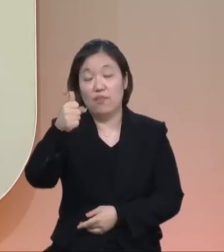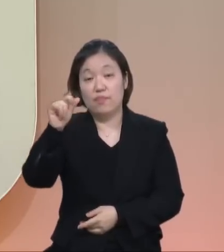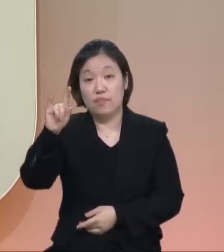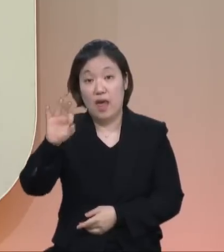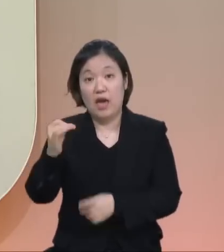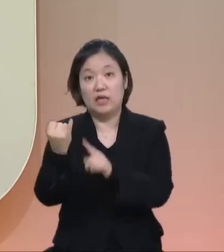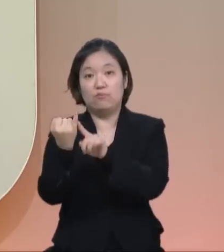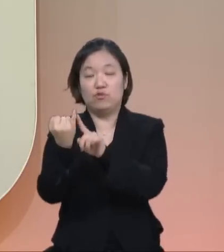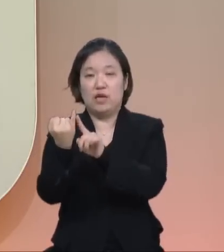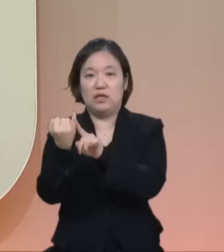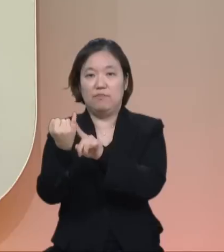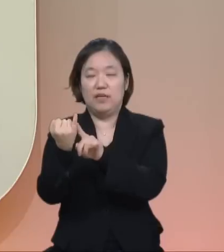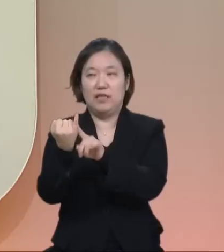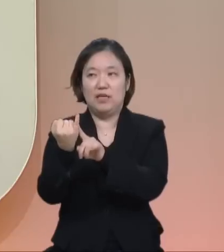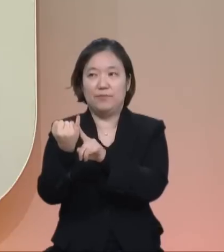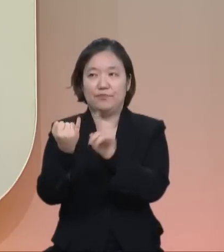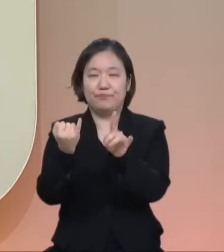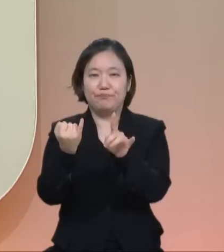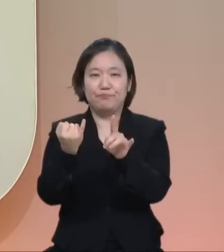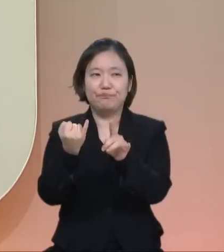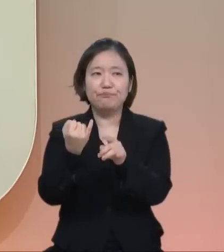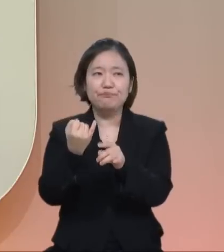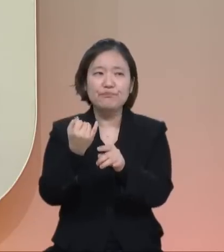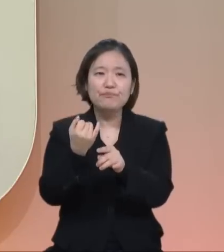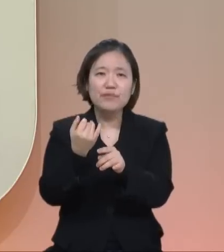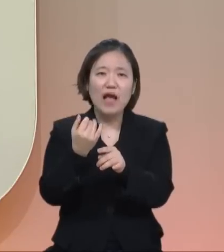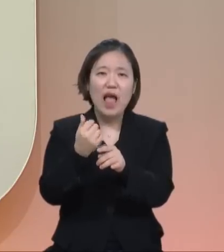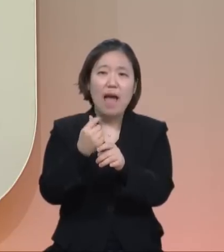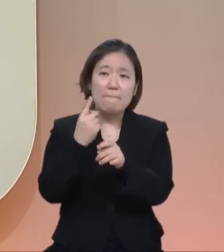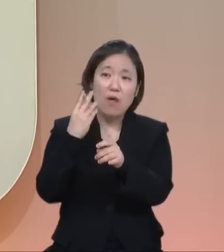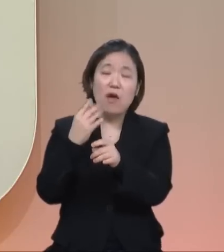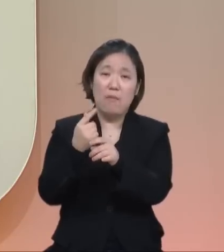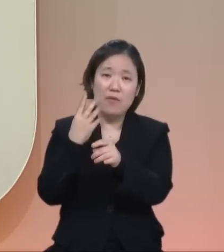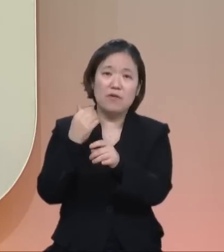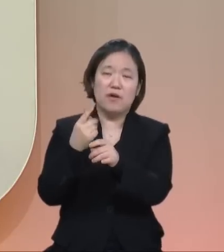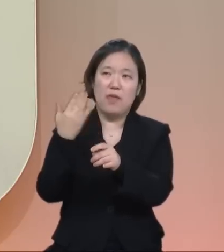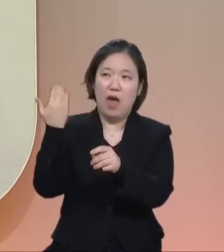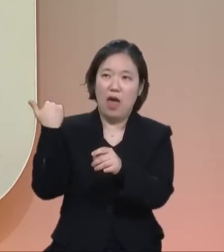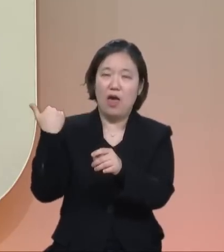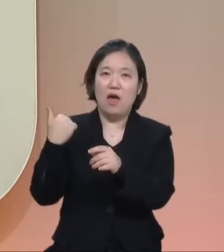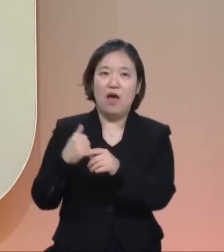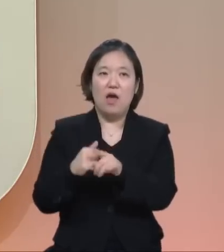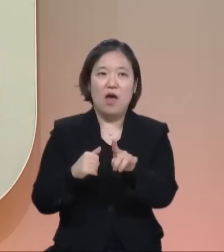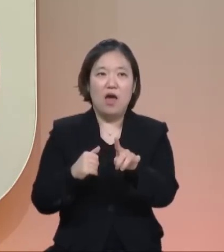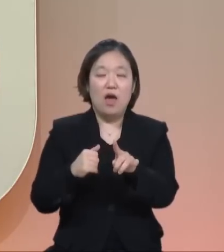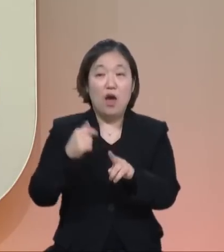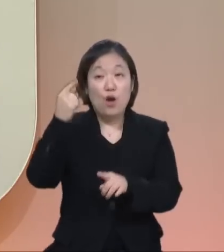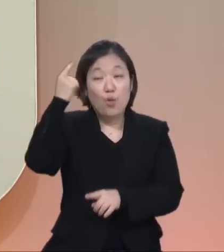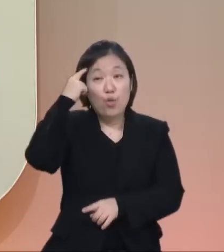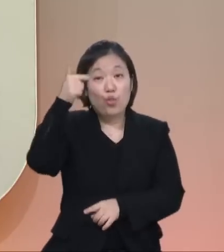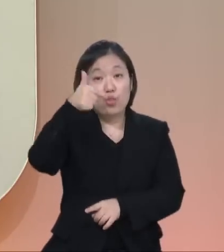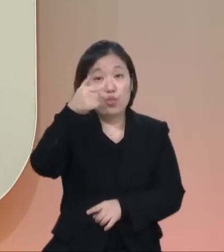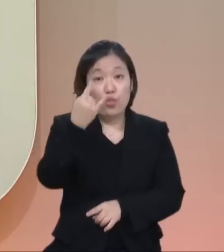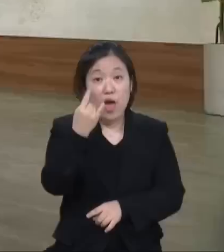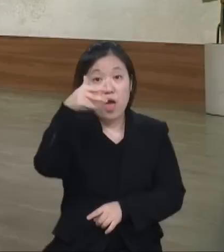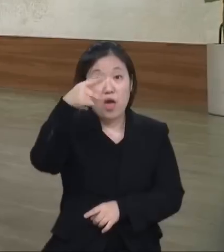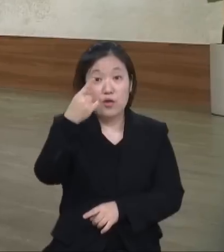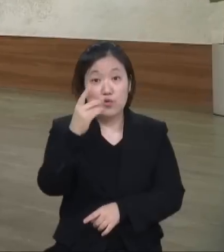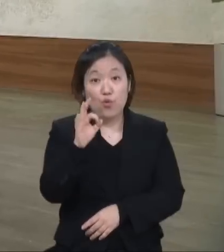년 전에 몇 년 전에 뇌종양 판정을 받았대요 뇌종양이 발견돼 가지고